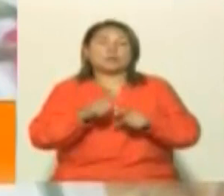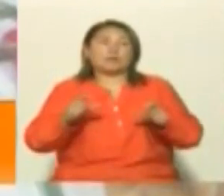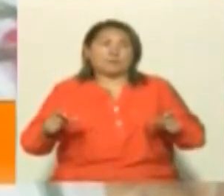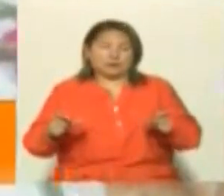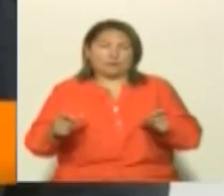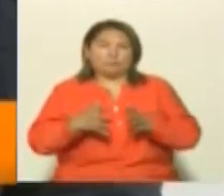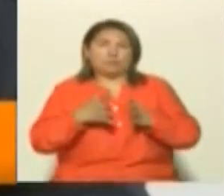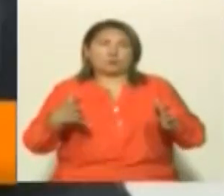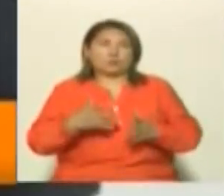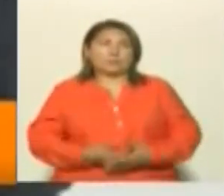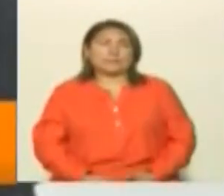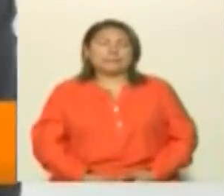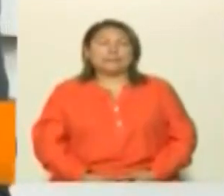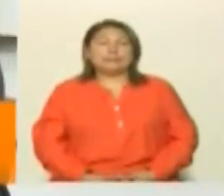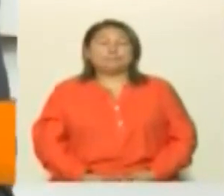в